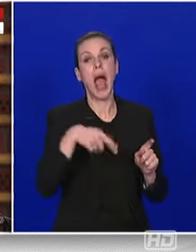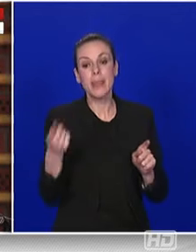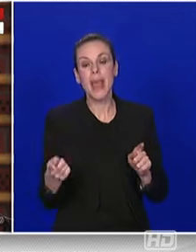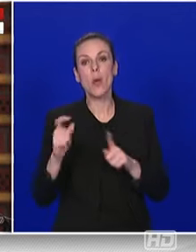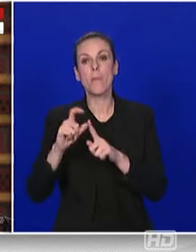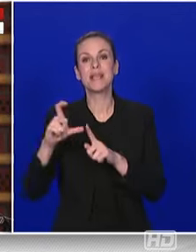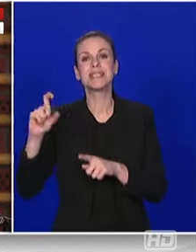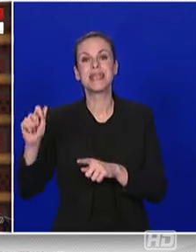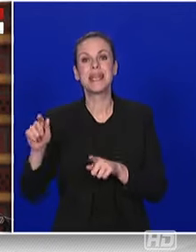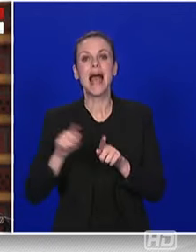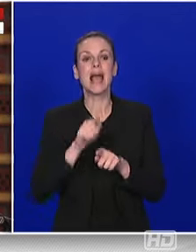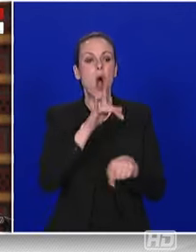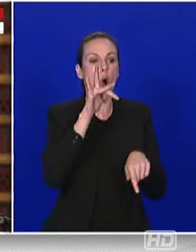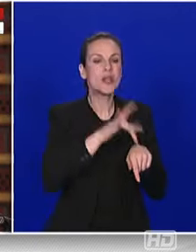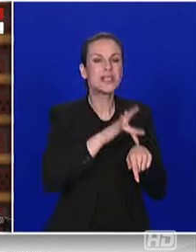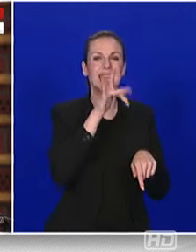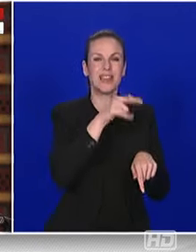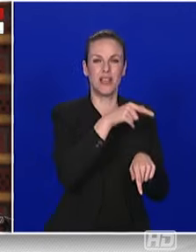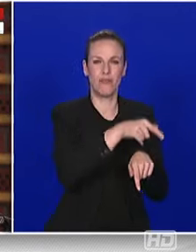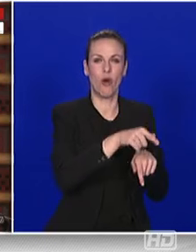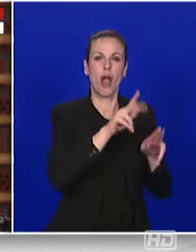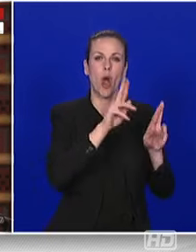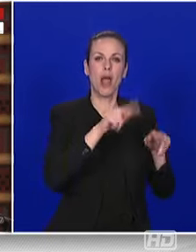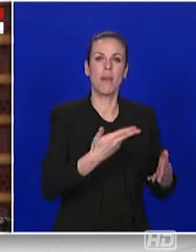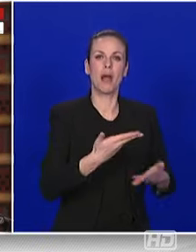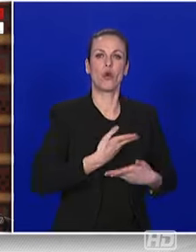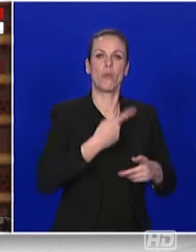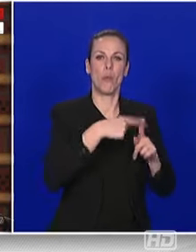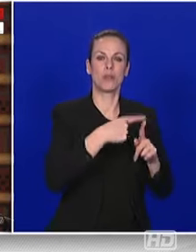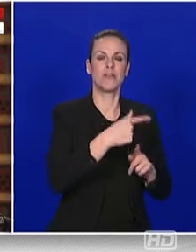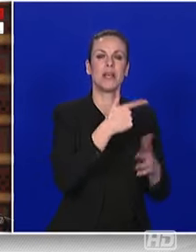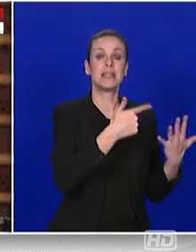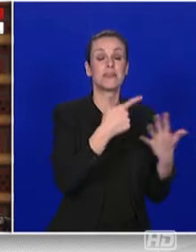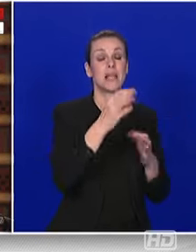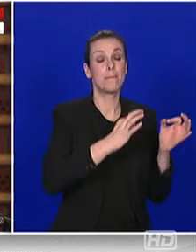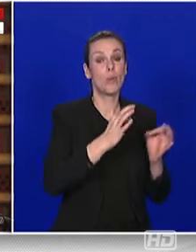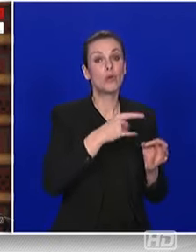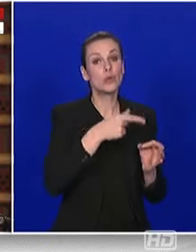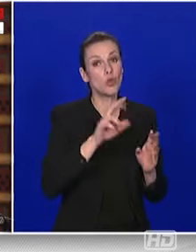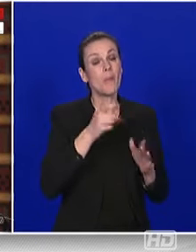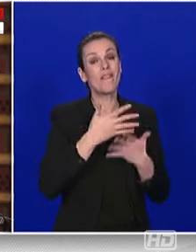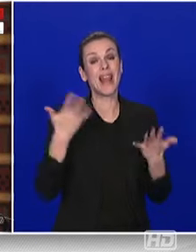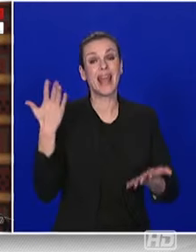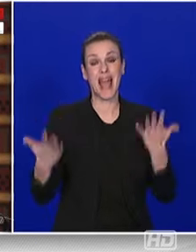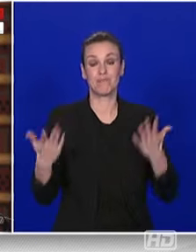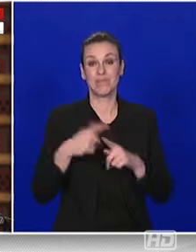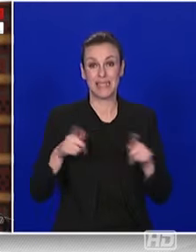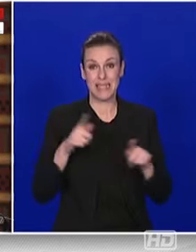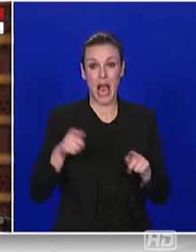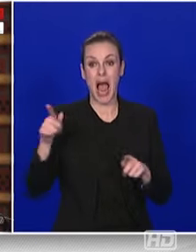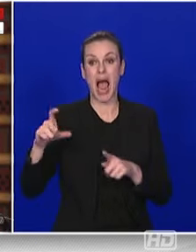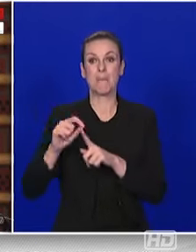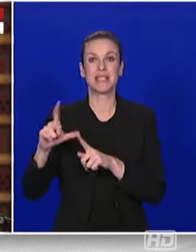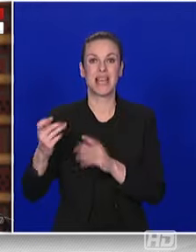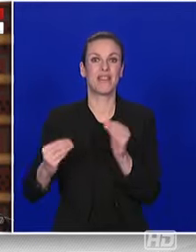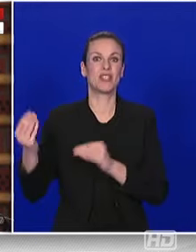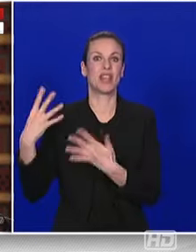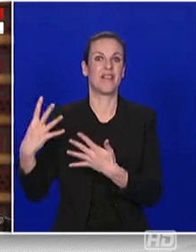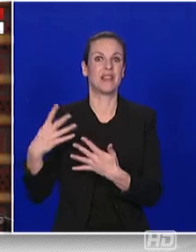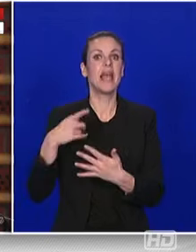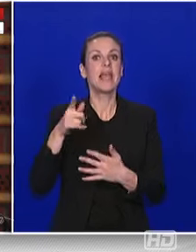odnosno osjetljivost je oko 77% i da tu postoje značajne razlike u kojem danu